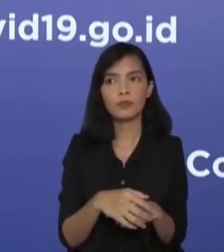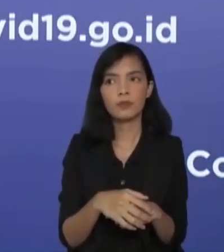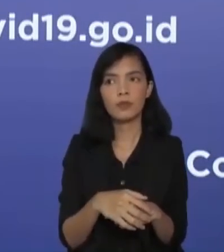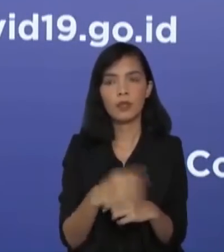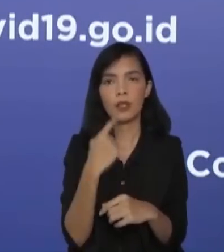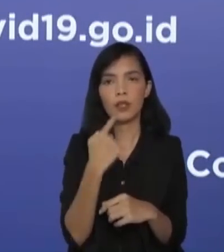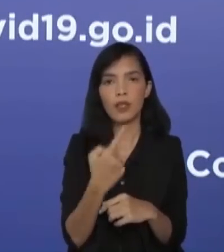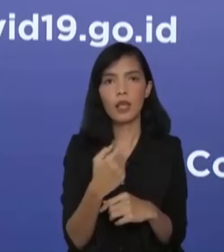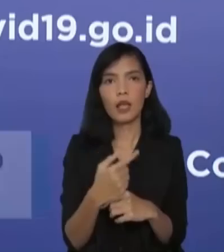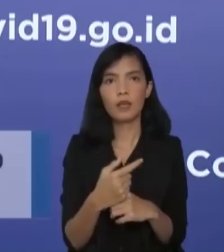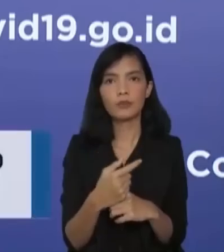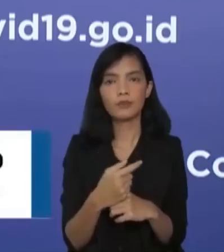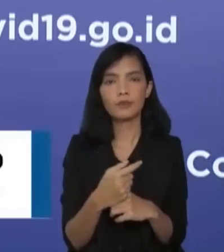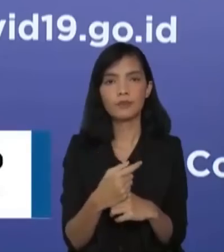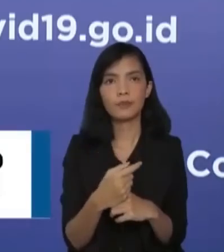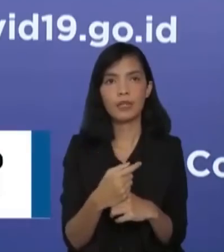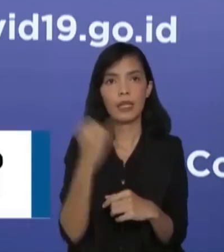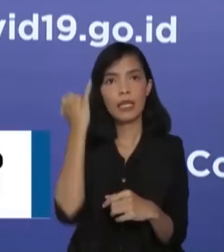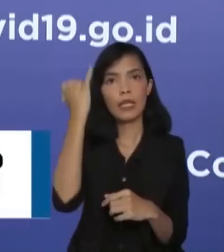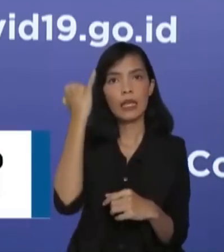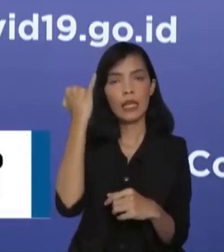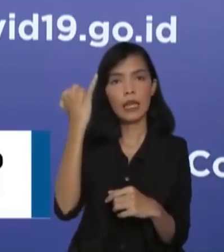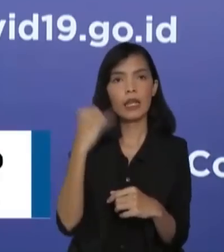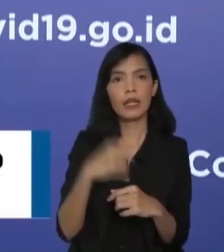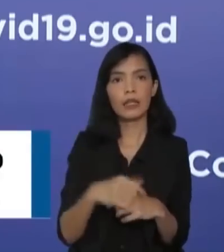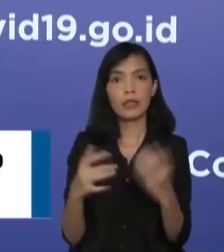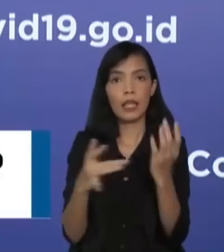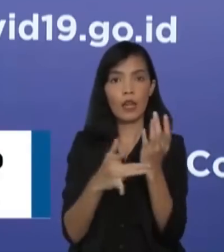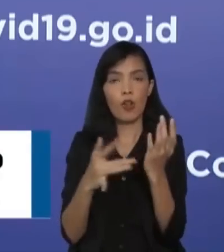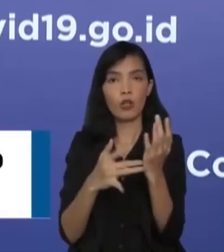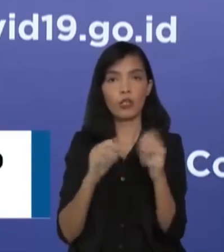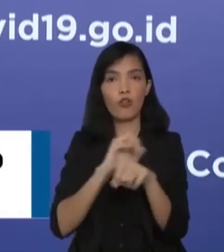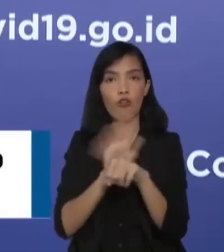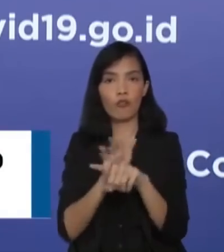Ibu terkait perkembangan inovasi teknologi